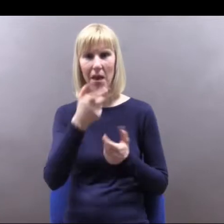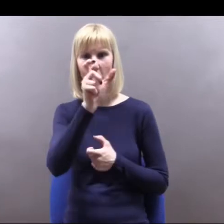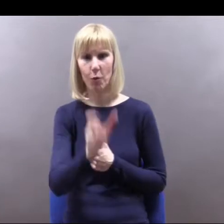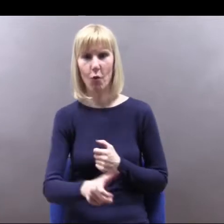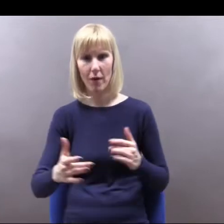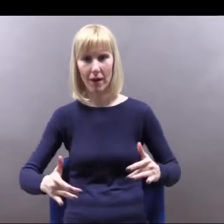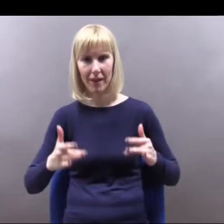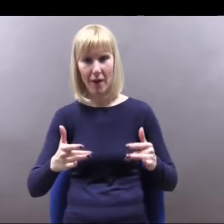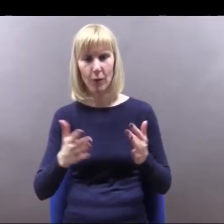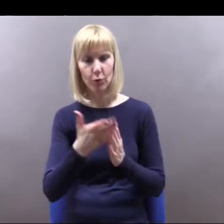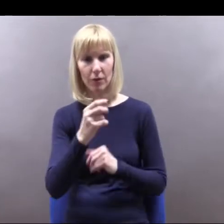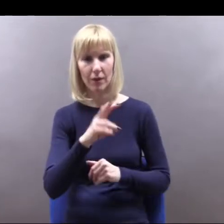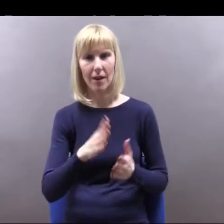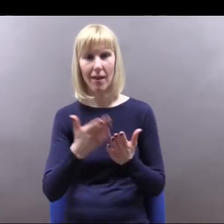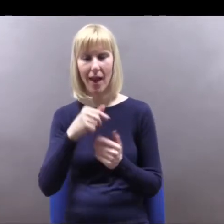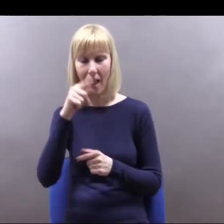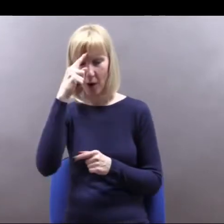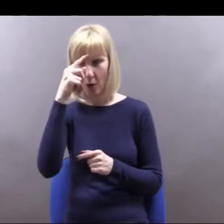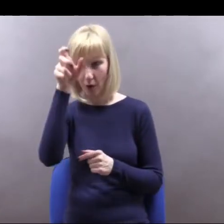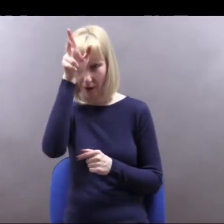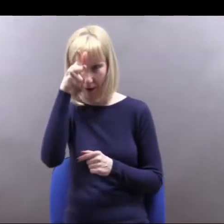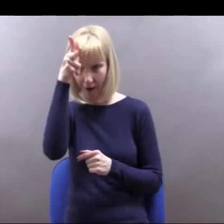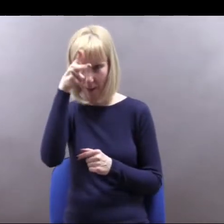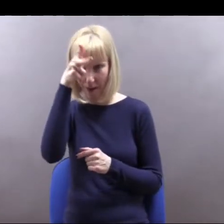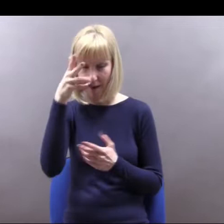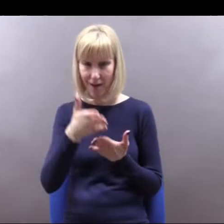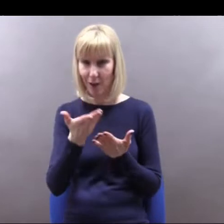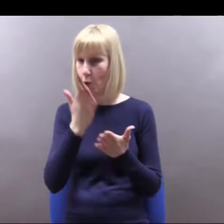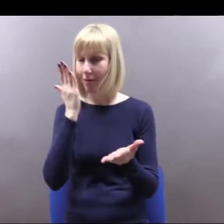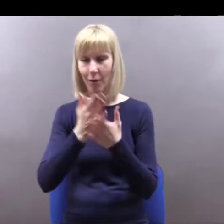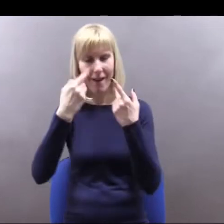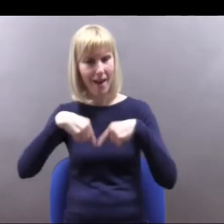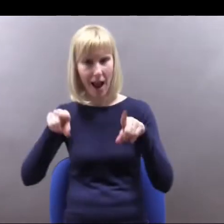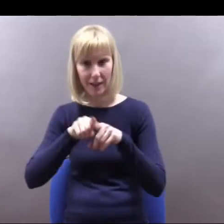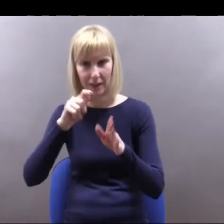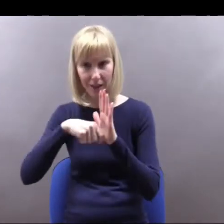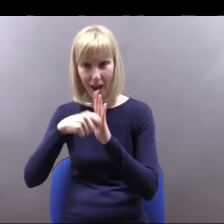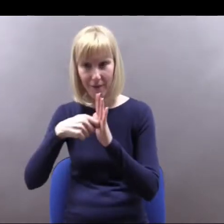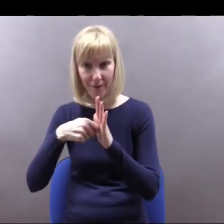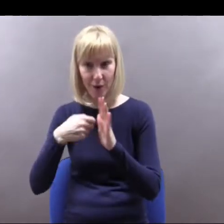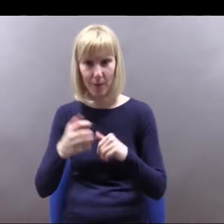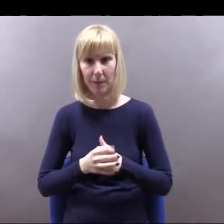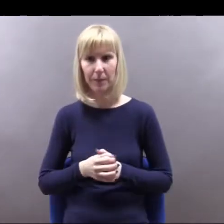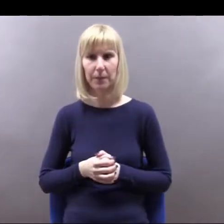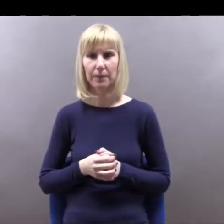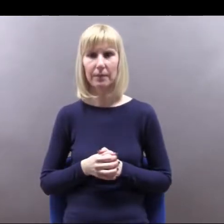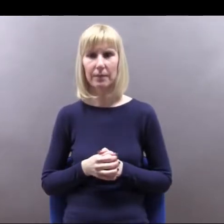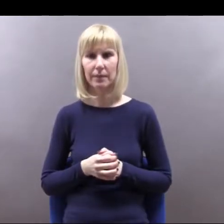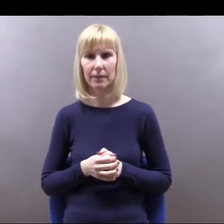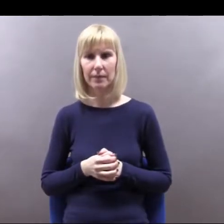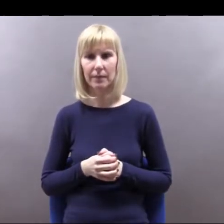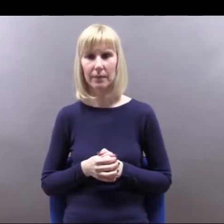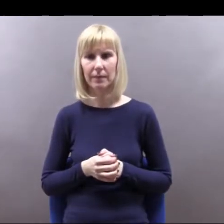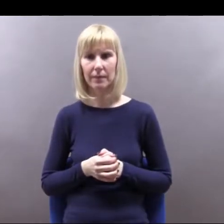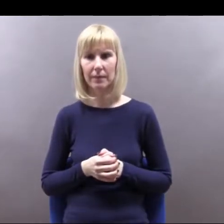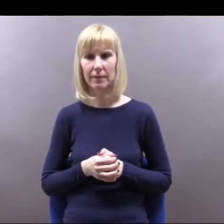komentarza, ten człowiek na wózku to ja. Kamerę mam na głowie nie dlatego, że w niej chodzę codziennie, tylko na potrzeby realizacji tego filmu.